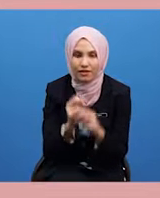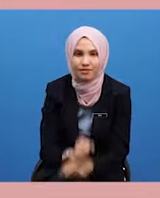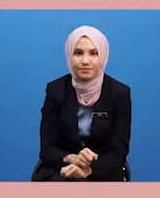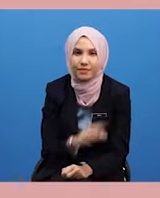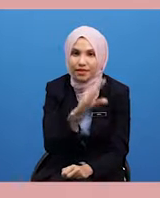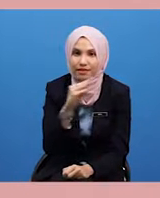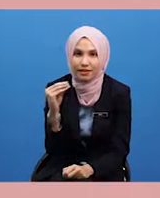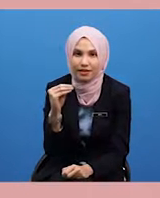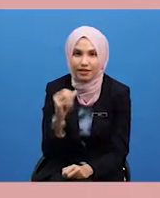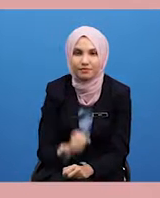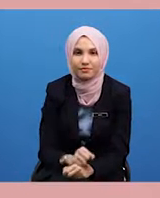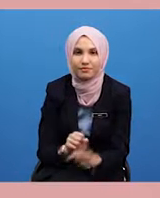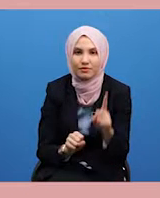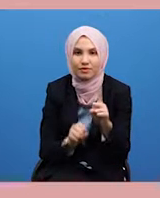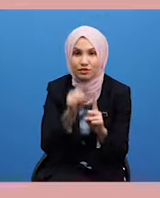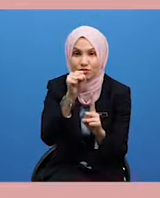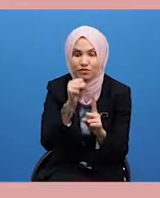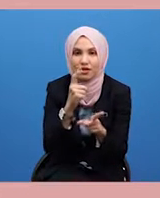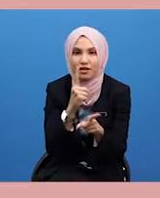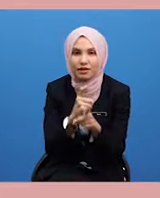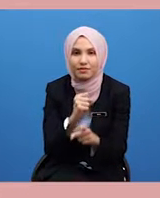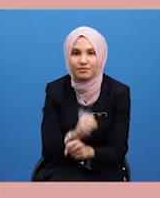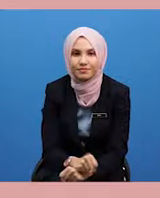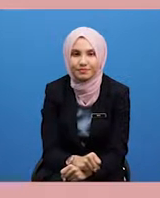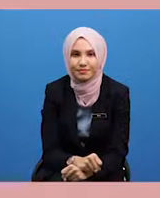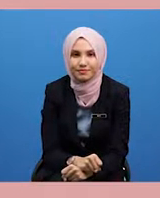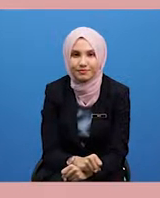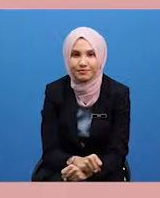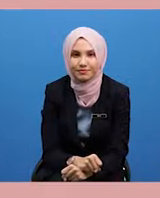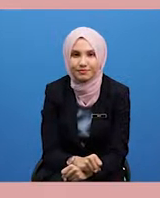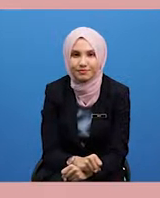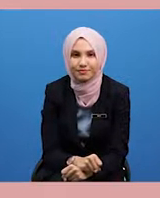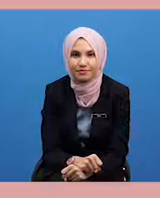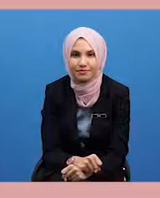udara. Ketiga, suhu yang sesuai.